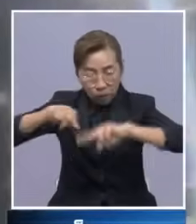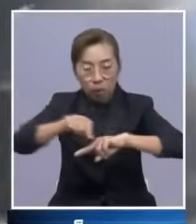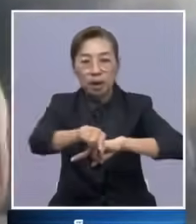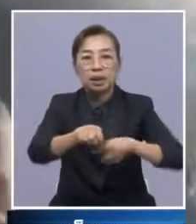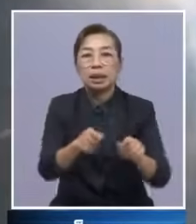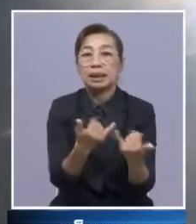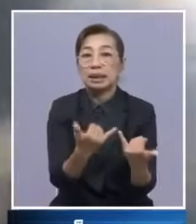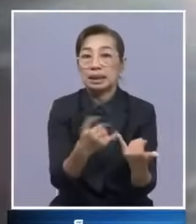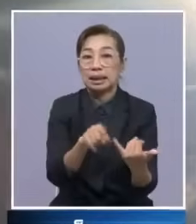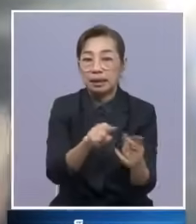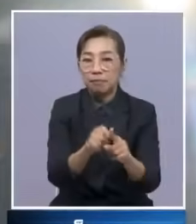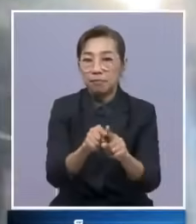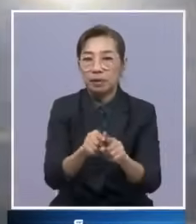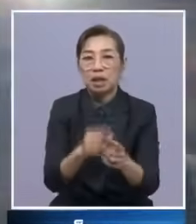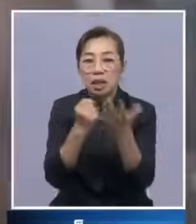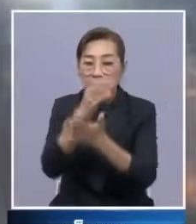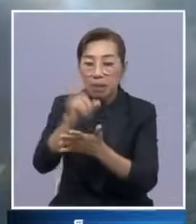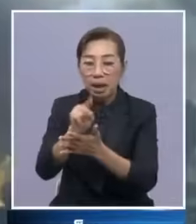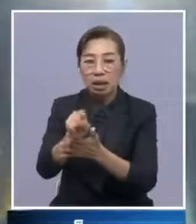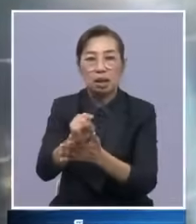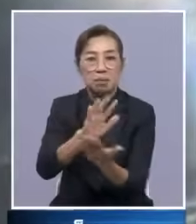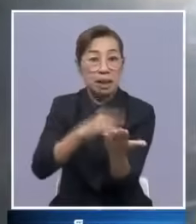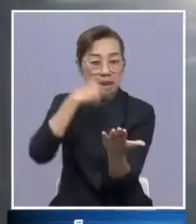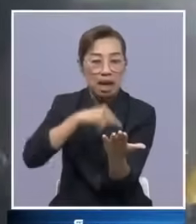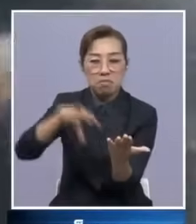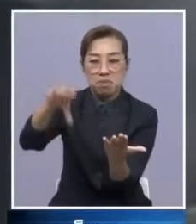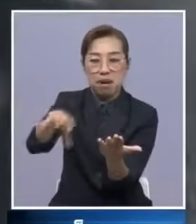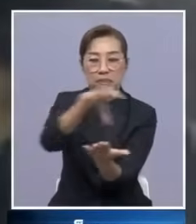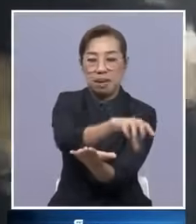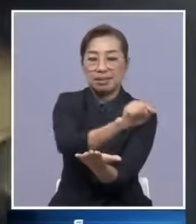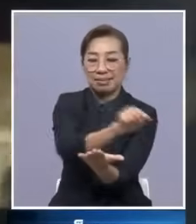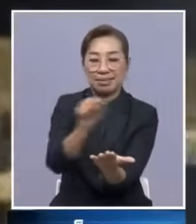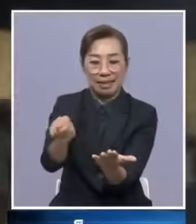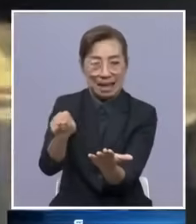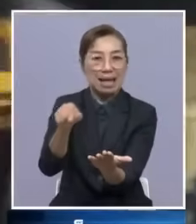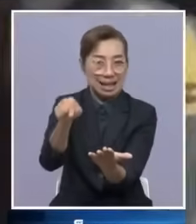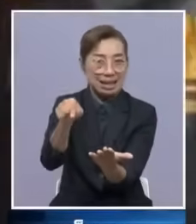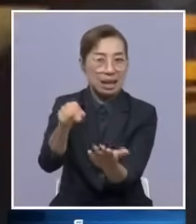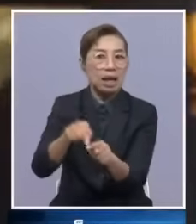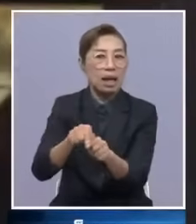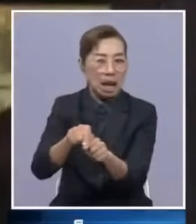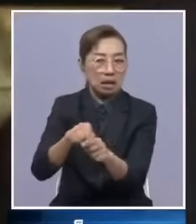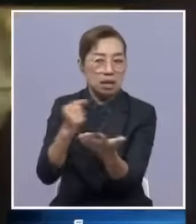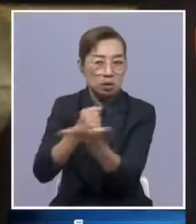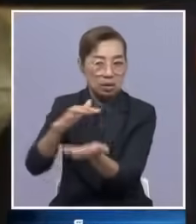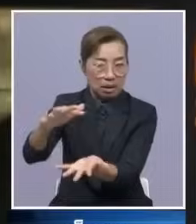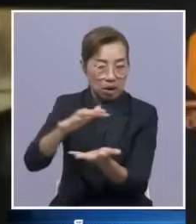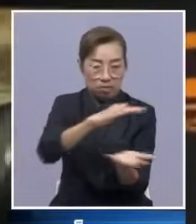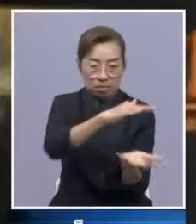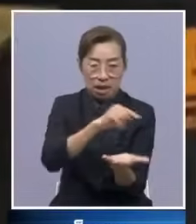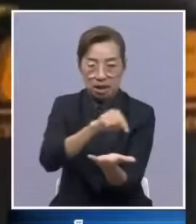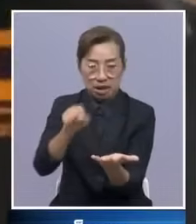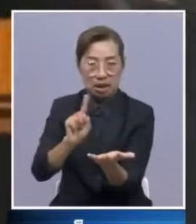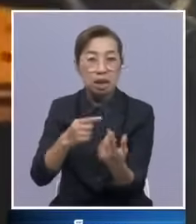ไม่ประเทศเพื่อนบ้านฝั่งซ้ายก็ฝั่งขวาแต่เรามีชุดติดตามอยู่แล้วส่วนเรือลำนี้เพิ่งเจอเป็นครั้งแรกจะต้องไปขยายผล